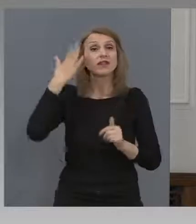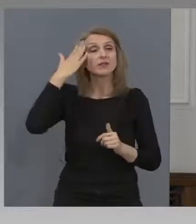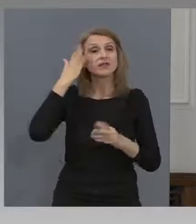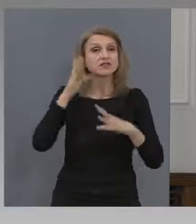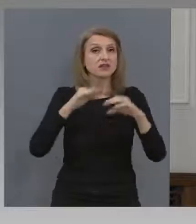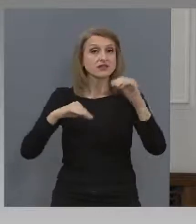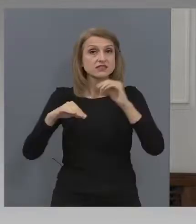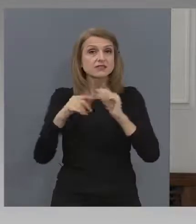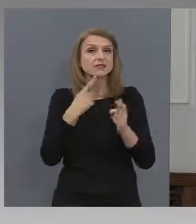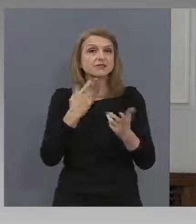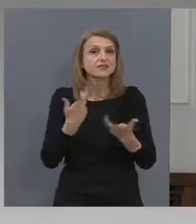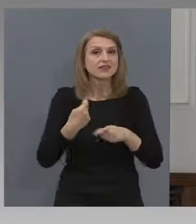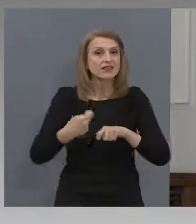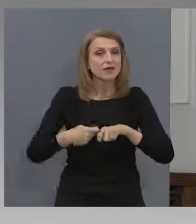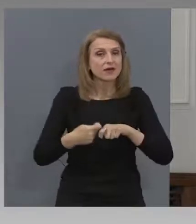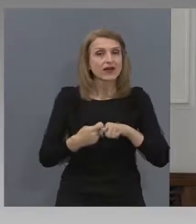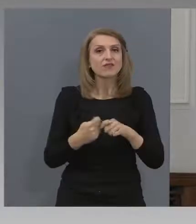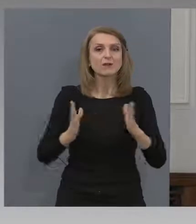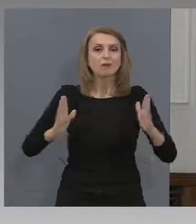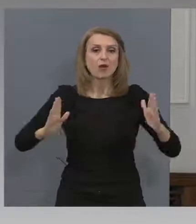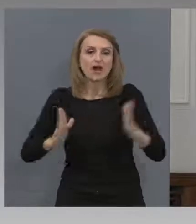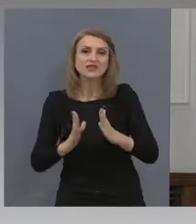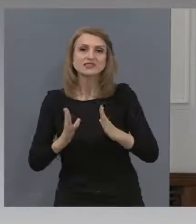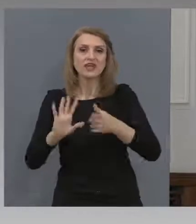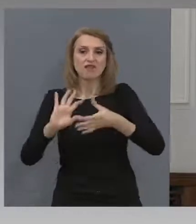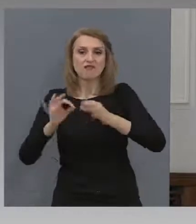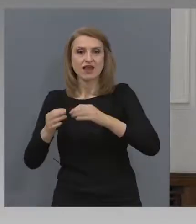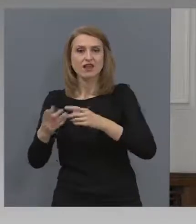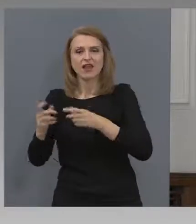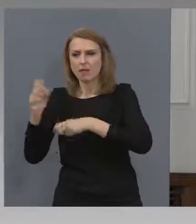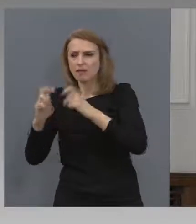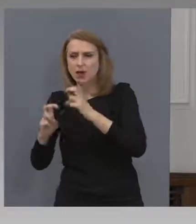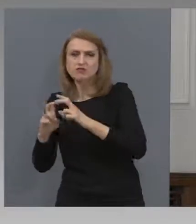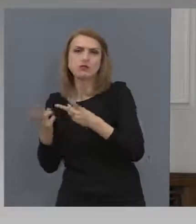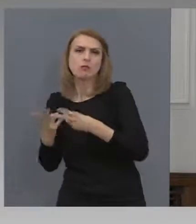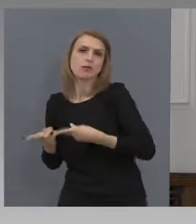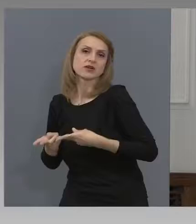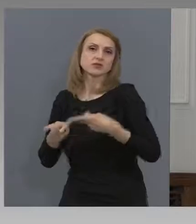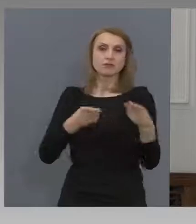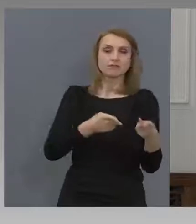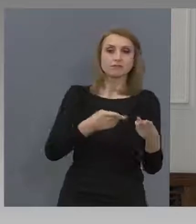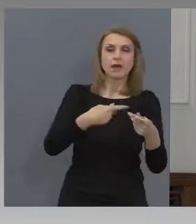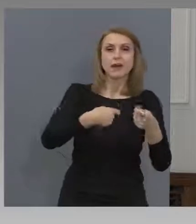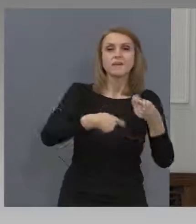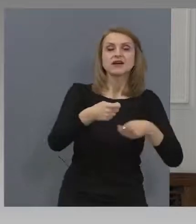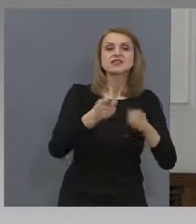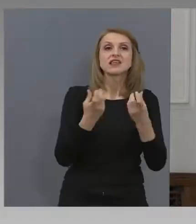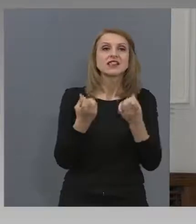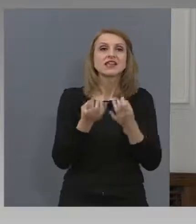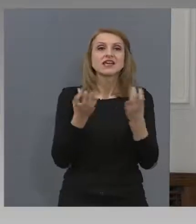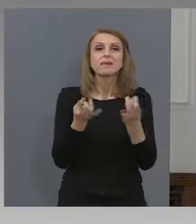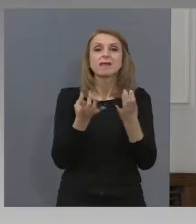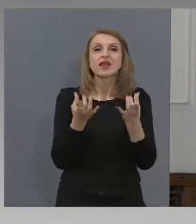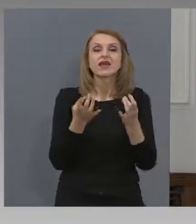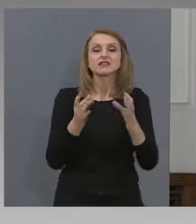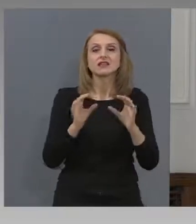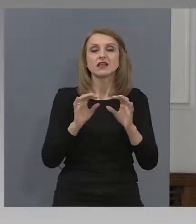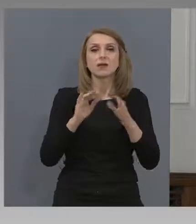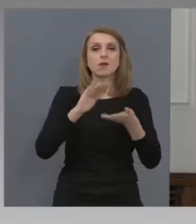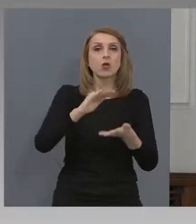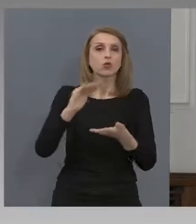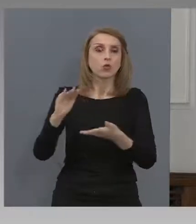отношение създаването на регионалните къси вериги за доставка на свежа продукция и друга